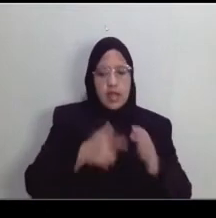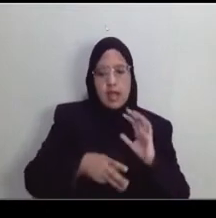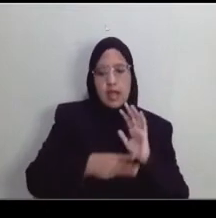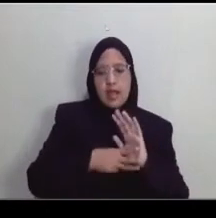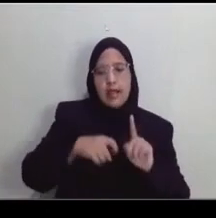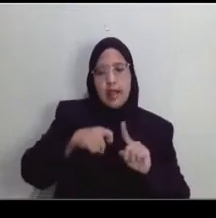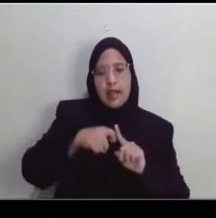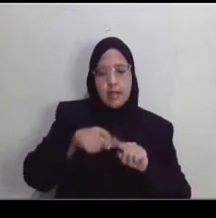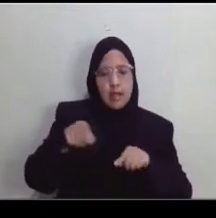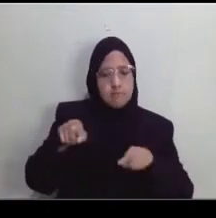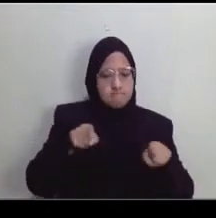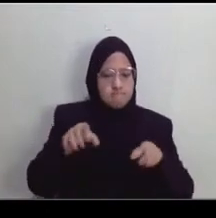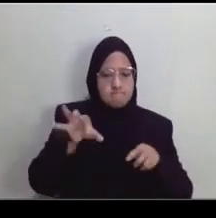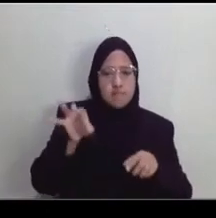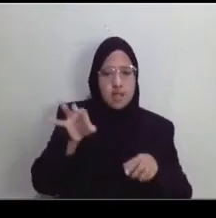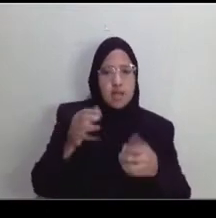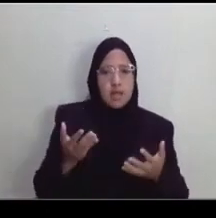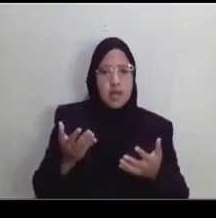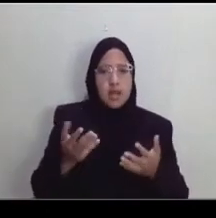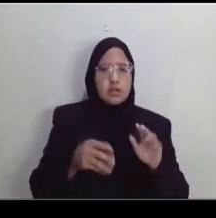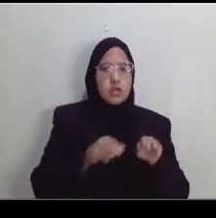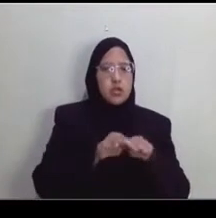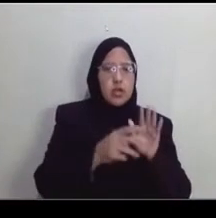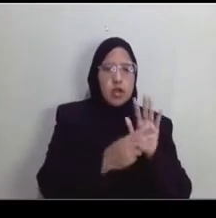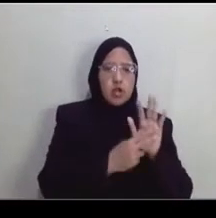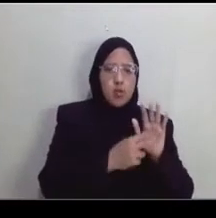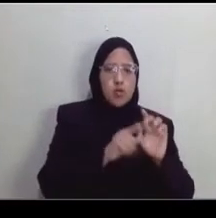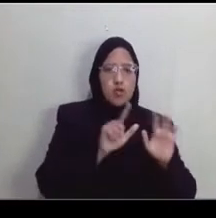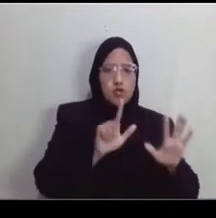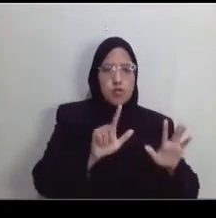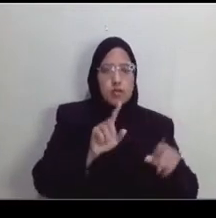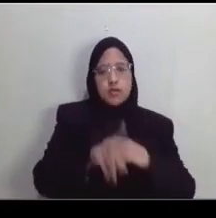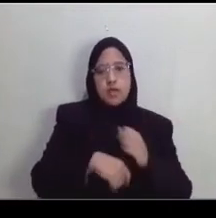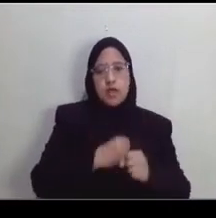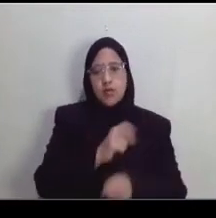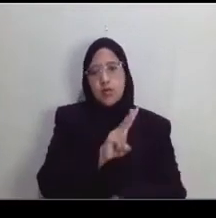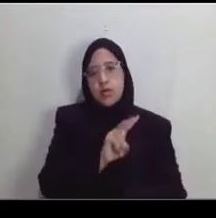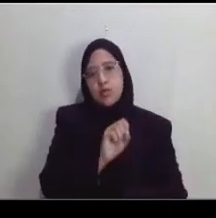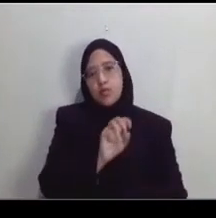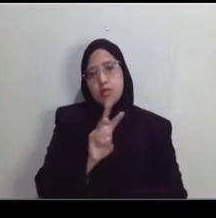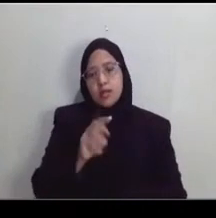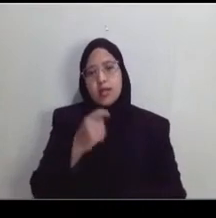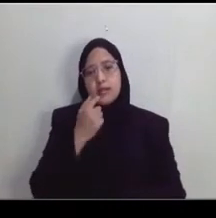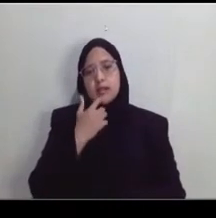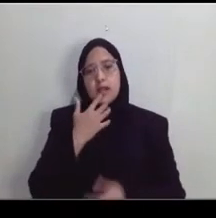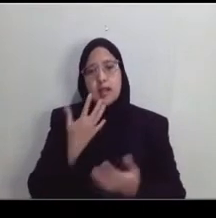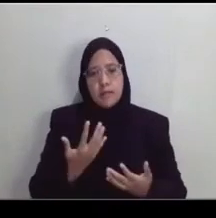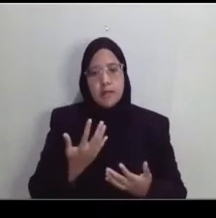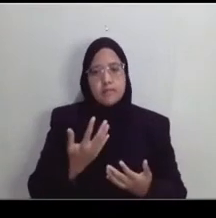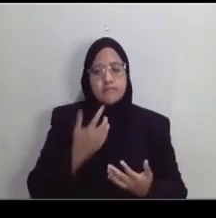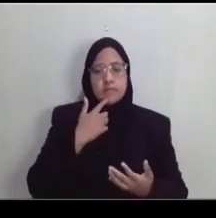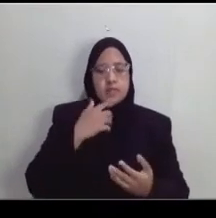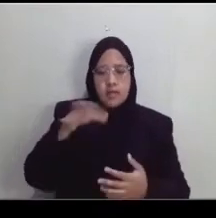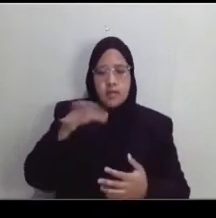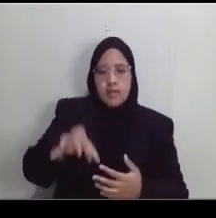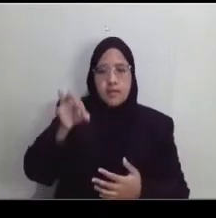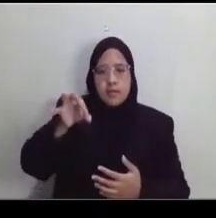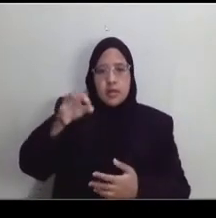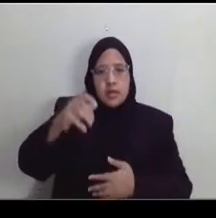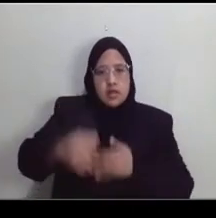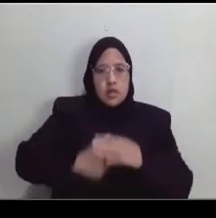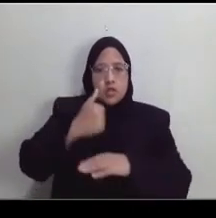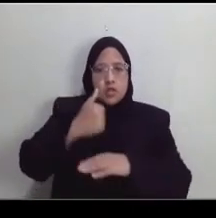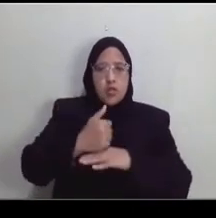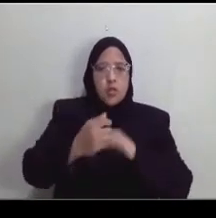Indonesia nomor 17 tahun 2023 tentang pengangkatan Ketua Mahkamah Konstitusi masa